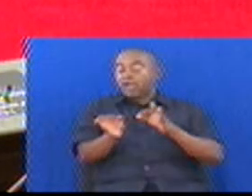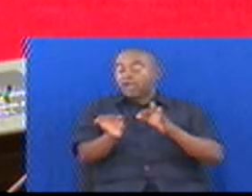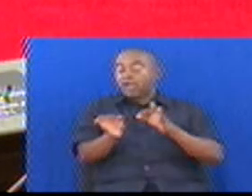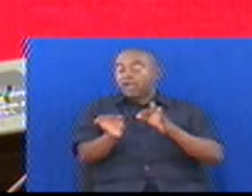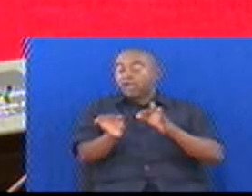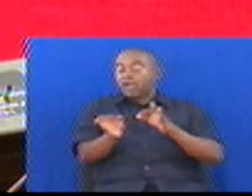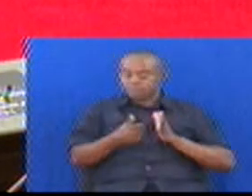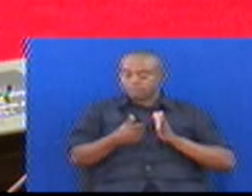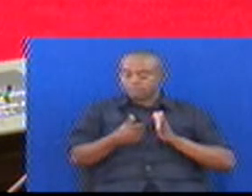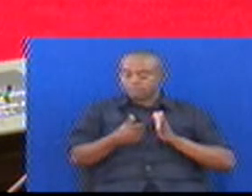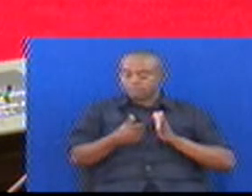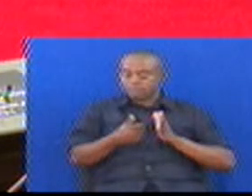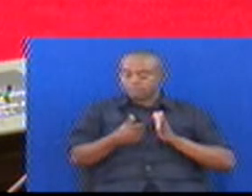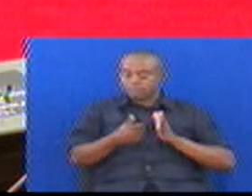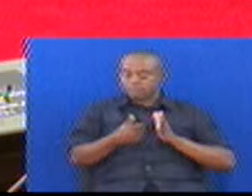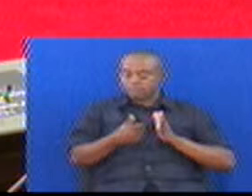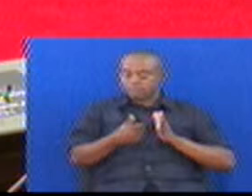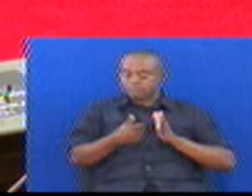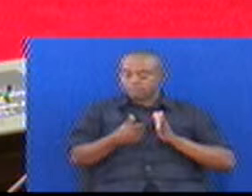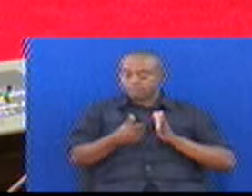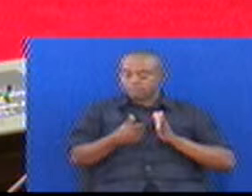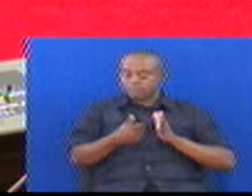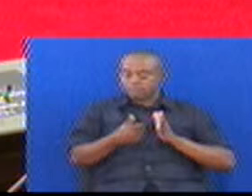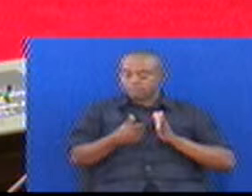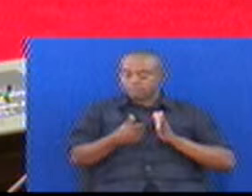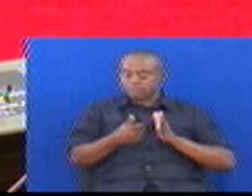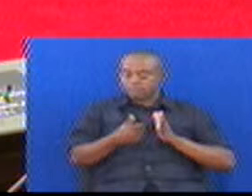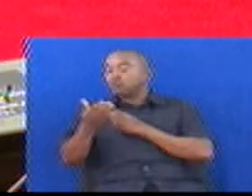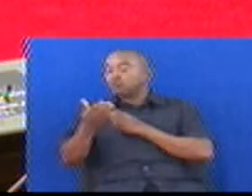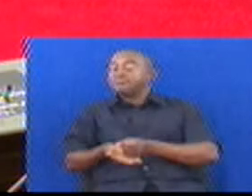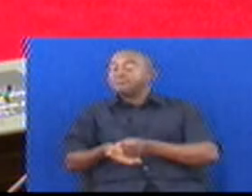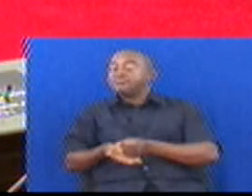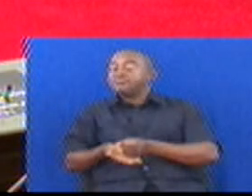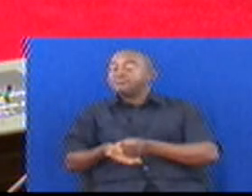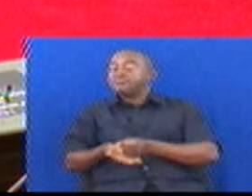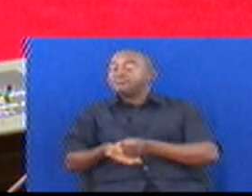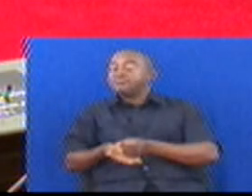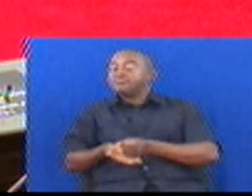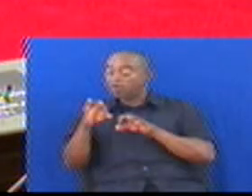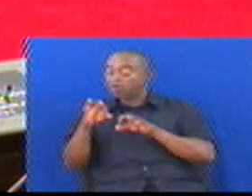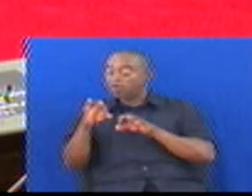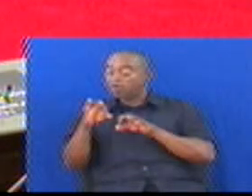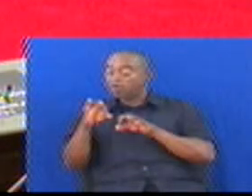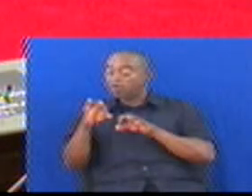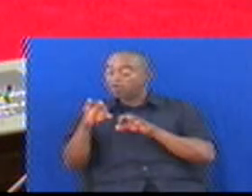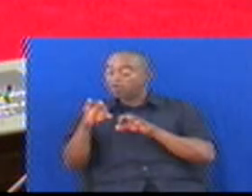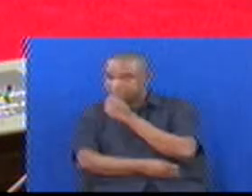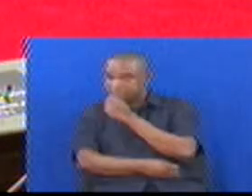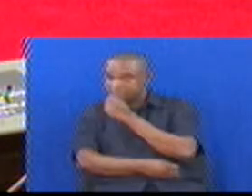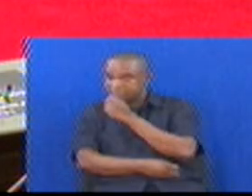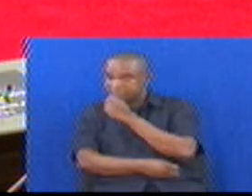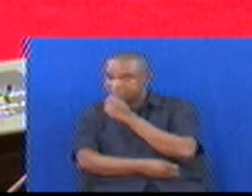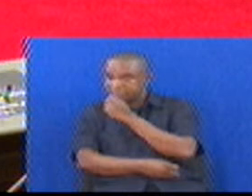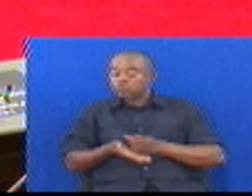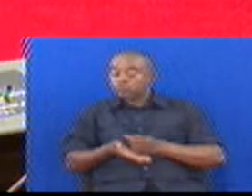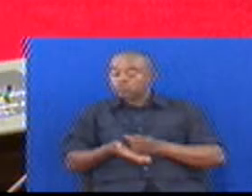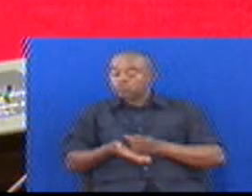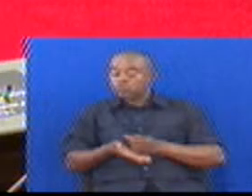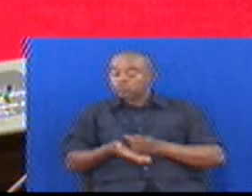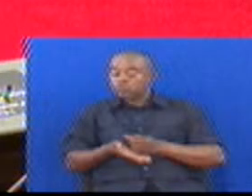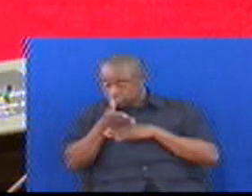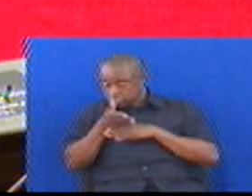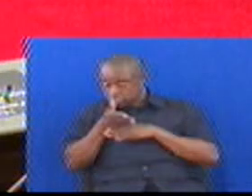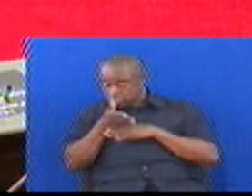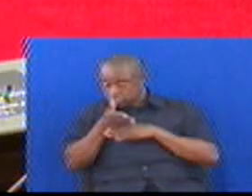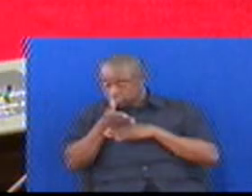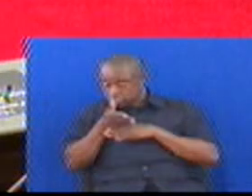mapato na kodi ya ongezeko la thamani, kutoa msaada wa kifedha kwa kaya maskini, na kusaidia kampuni na mashirika